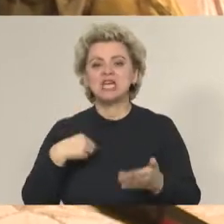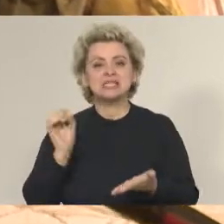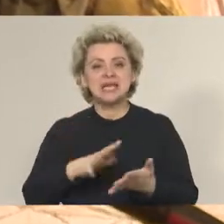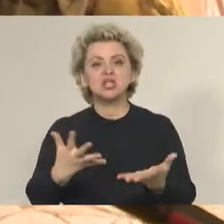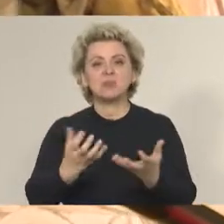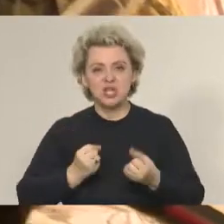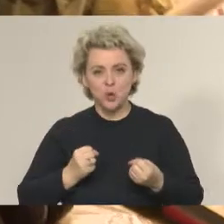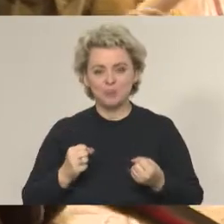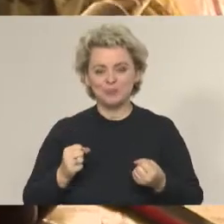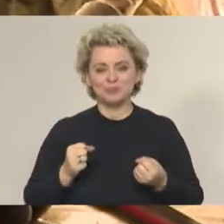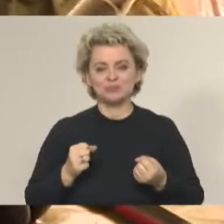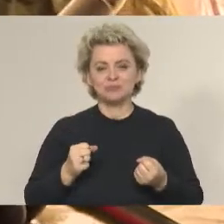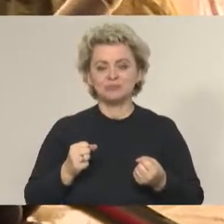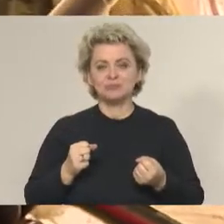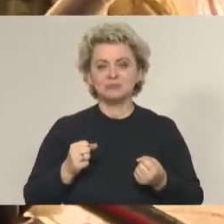прием».